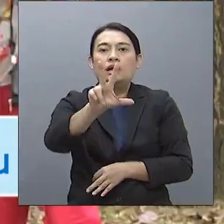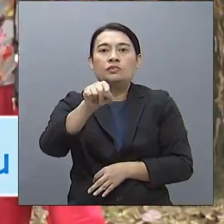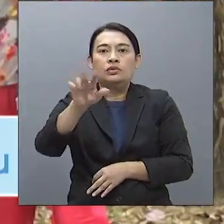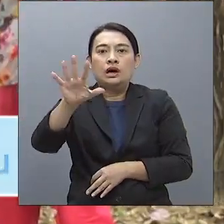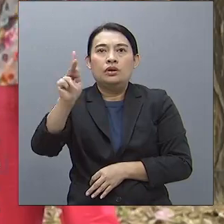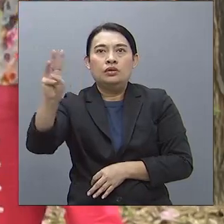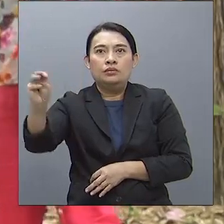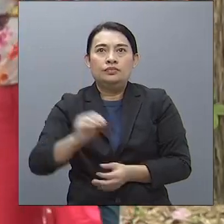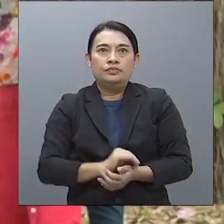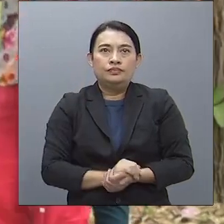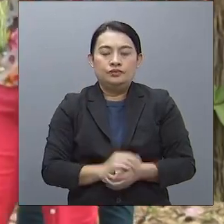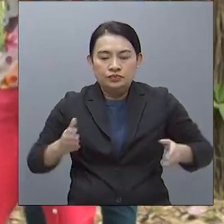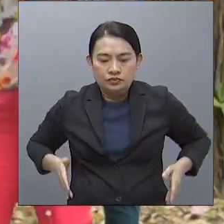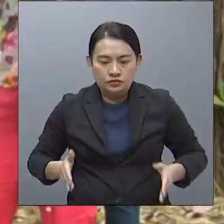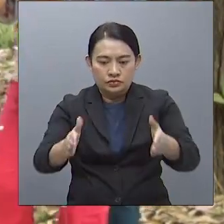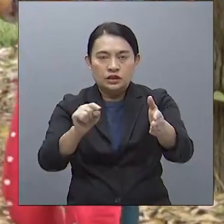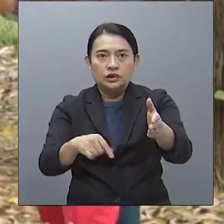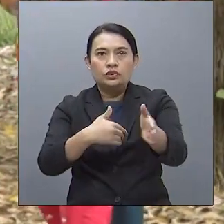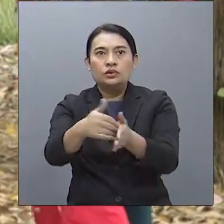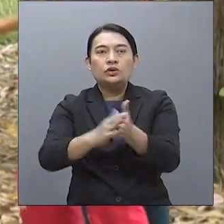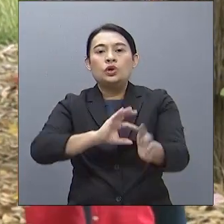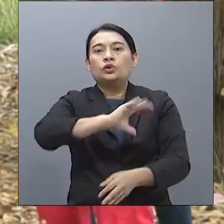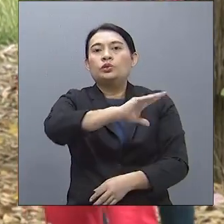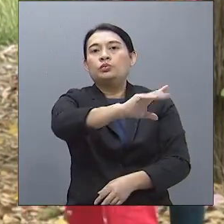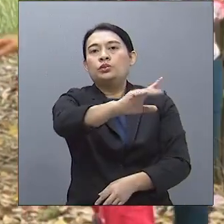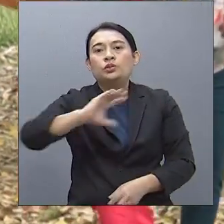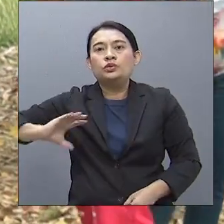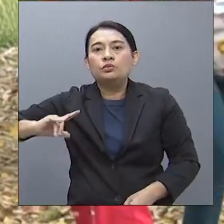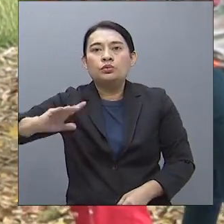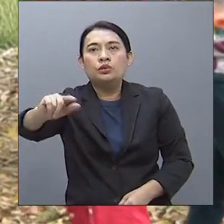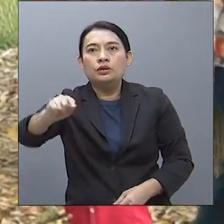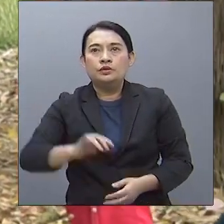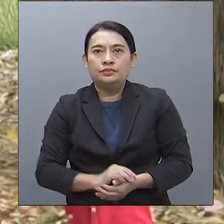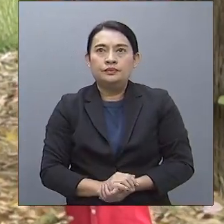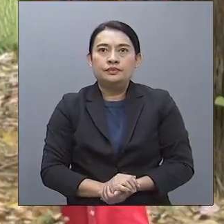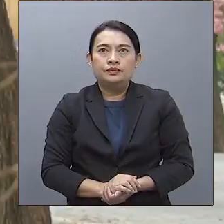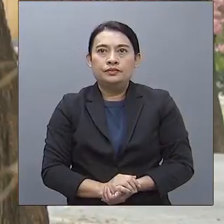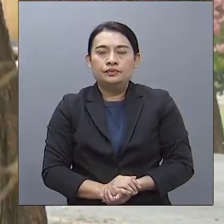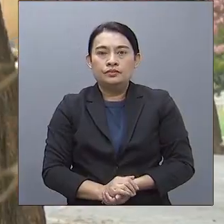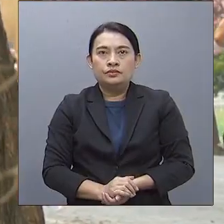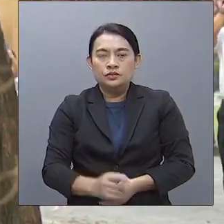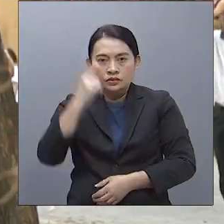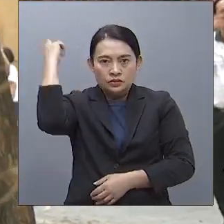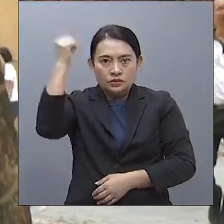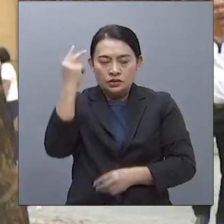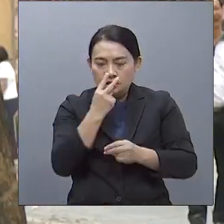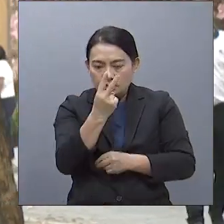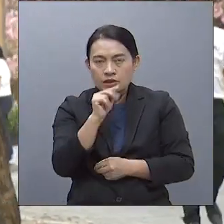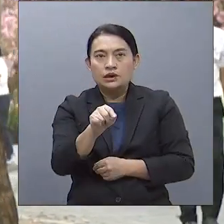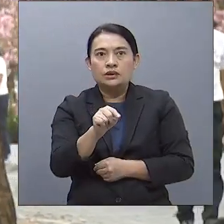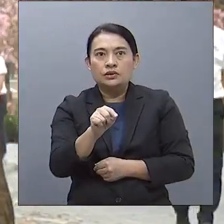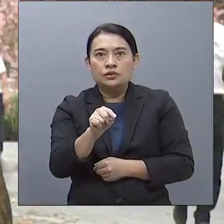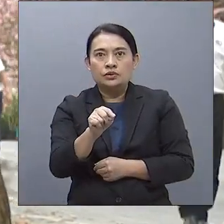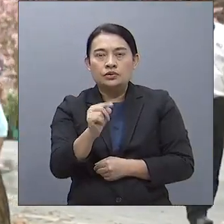เห็นนับว่าเป็นถนนสายสีชมพูที่สวยงามที่สุดในประเทศไทยแล้วก็ได้รับความสนใจจากนักท่องเที่ยวนะคะมาชมความสวยงามของดอกช